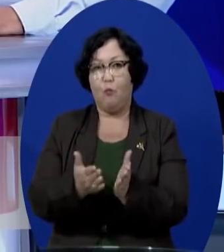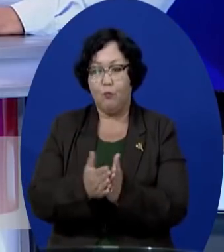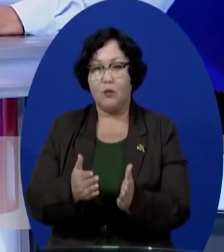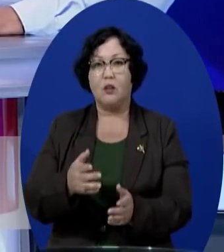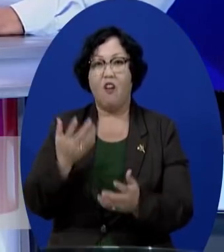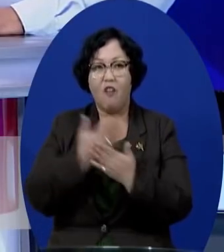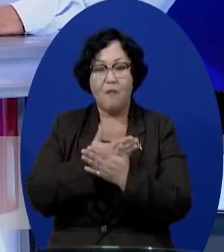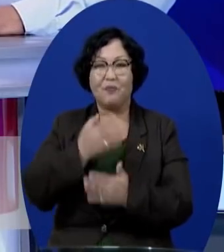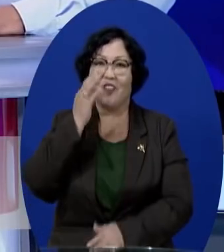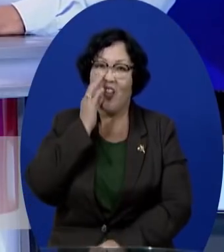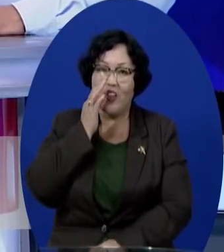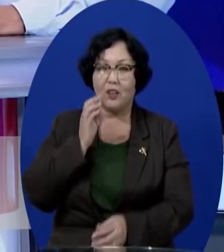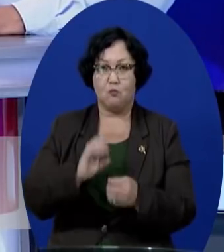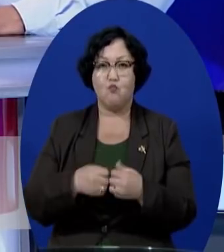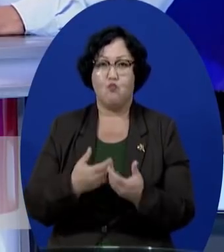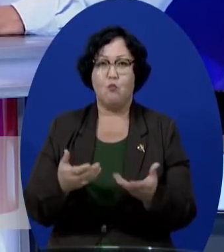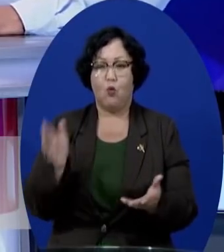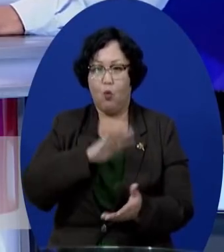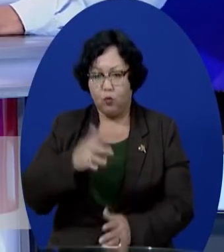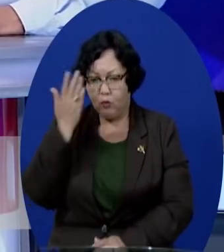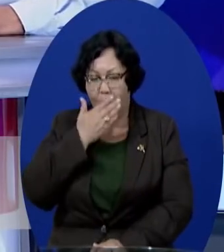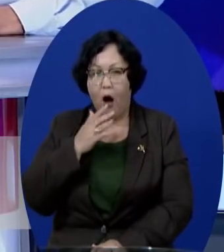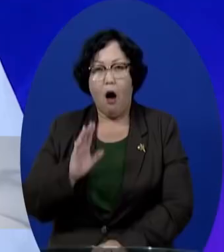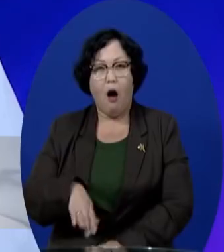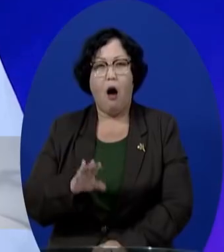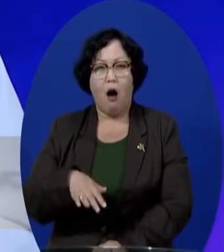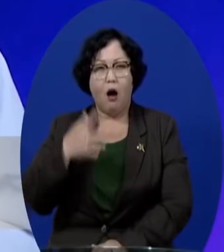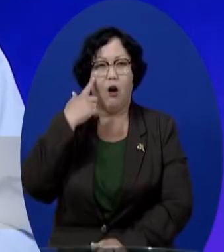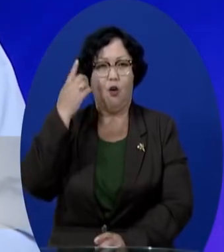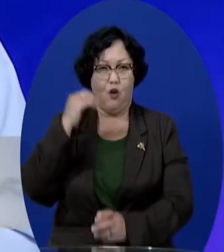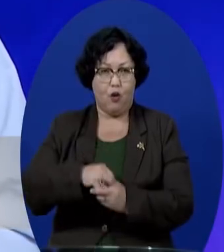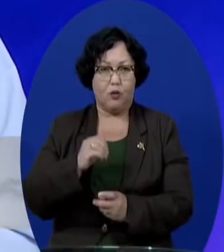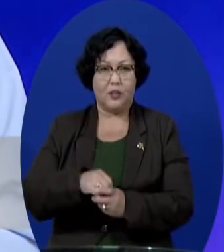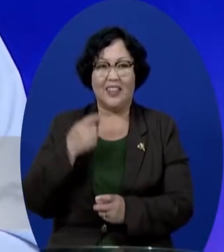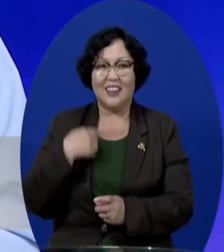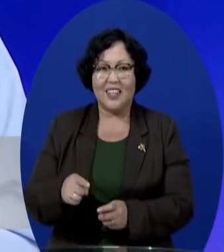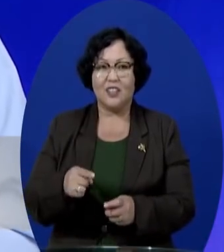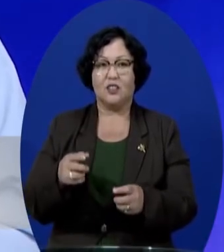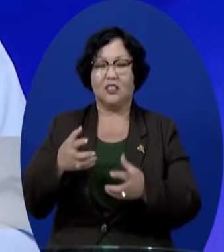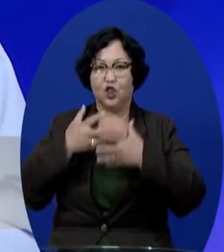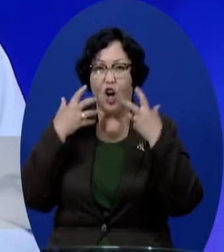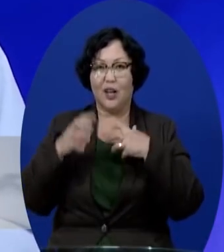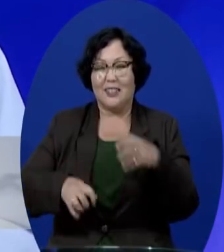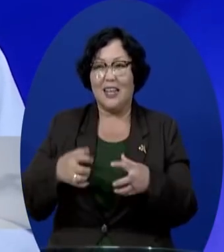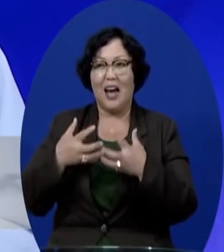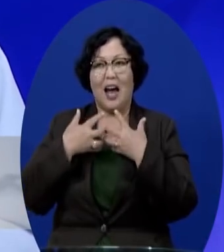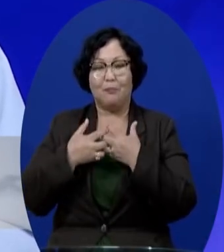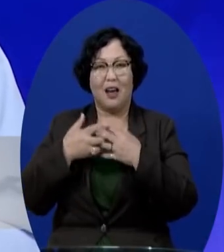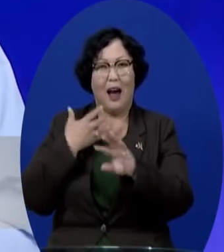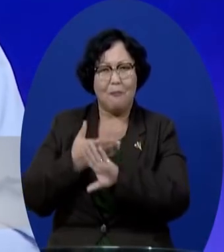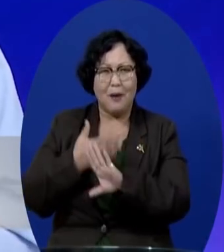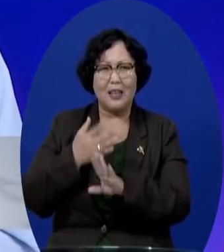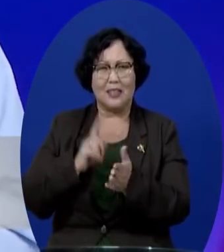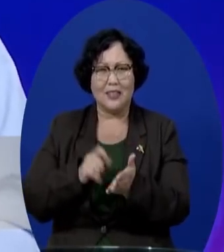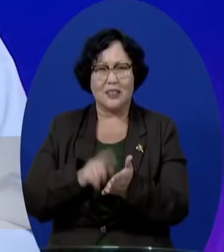хүүхэлдэйн кино бол хүүхдүүдэд олон сайхан зүйлийг ойлгуулж мэдүүлж энэ амьтны хамгааллын ач тус хамгаалсны дараах олон